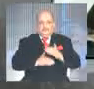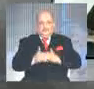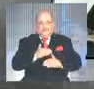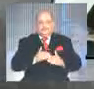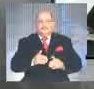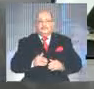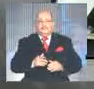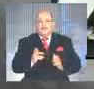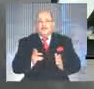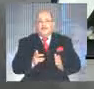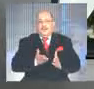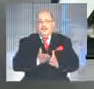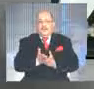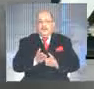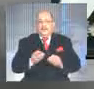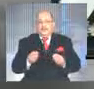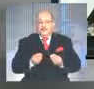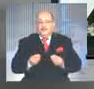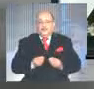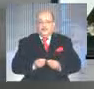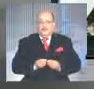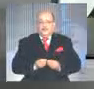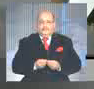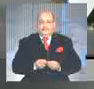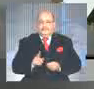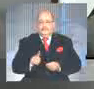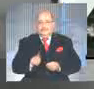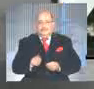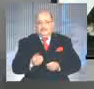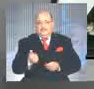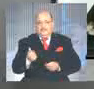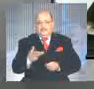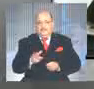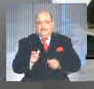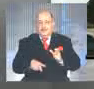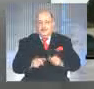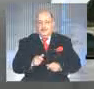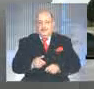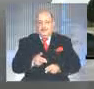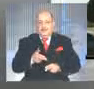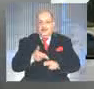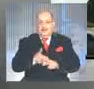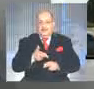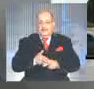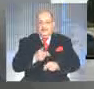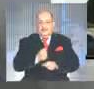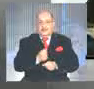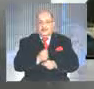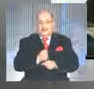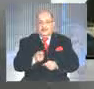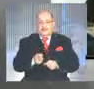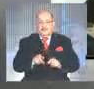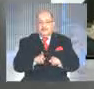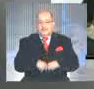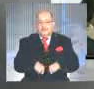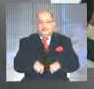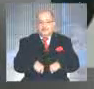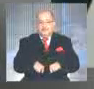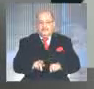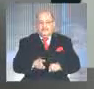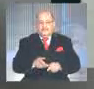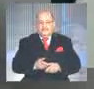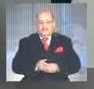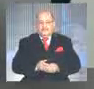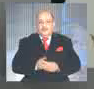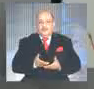شنو هي الأسباب؟ مانيش عارف أنا. تو هذا يسيء للمحيط. يسيء للمحيط، شنو نعمل؟ شنو نقول ما نظفش البلاد زادة؟